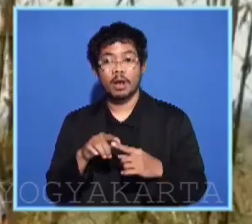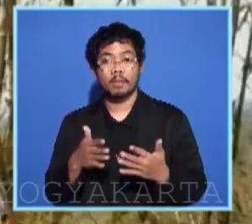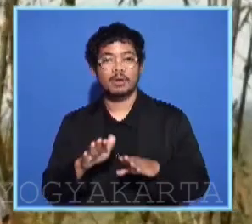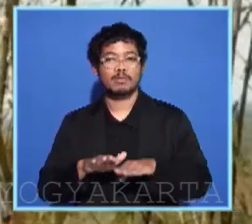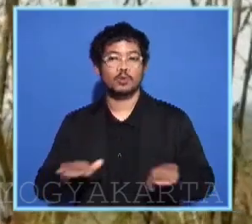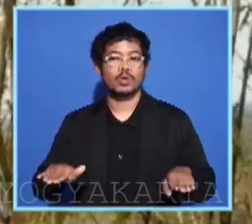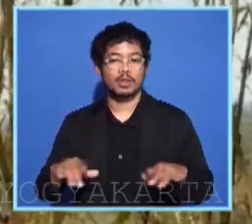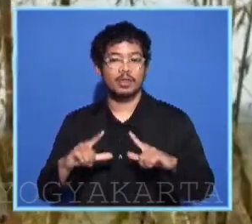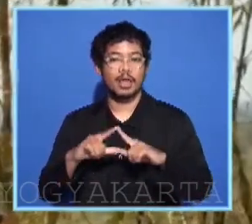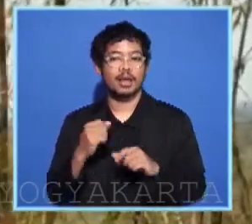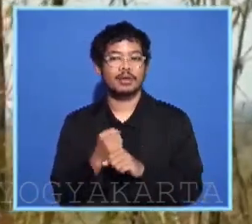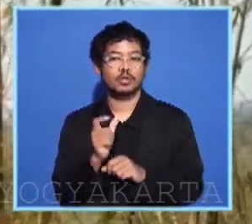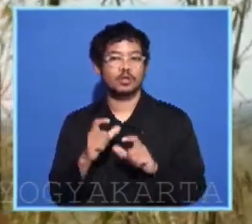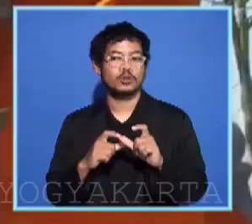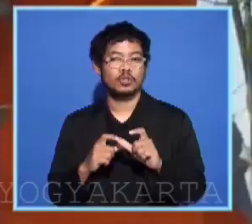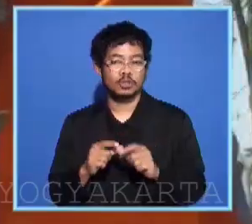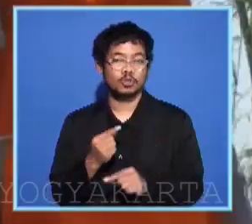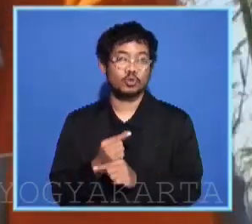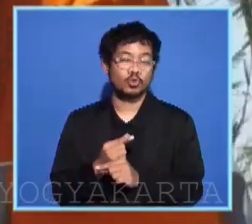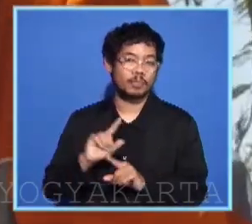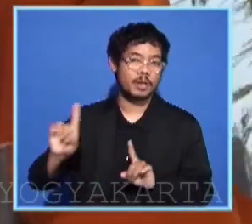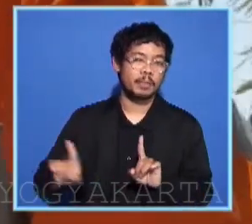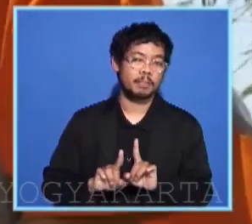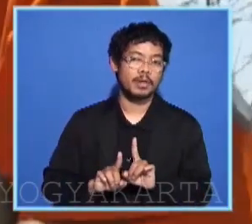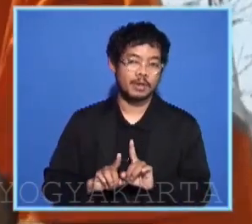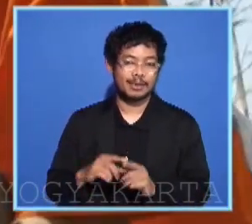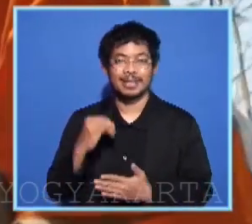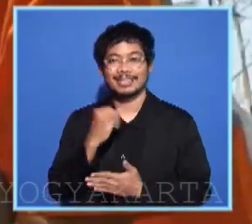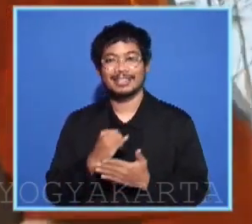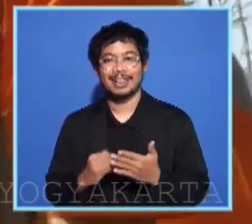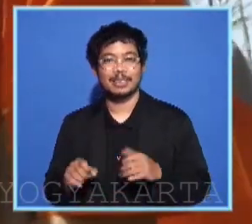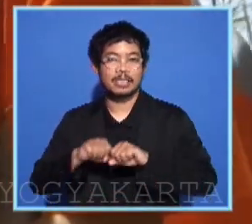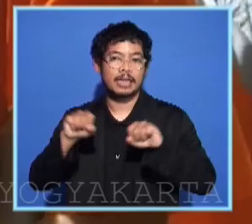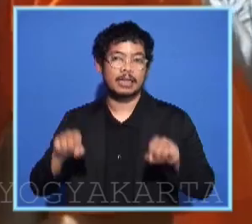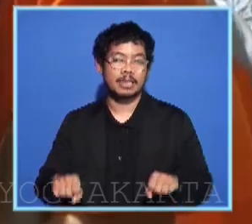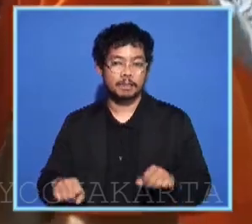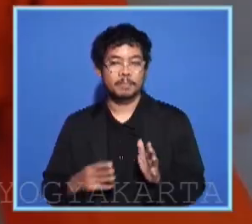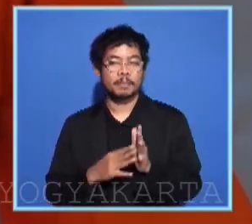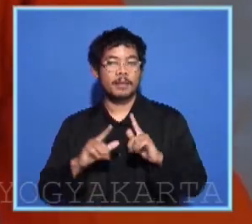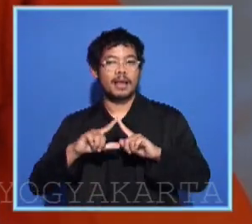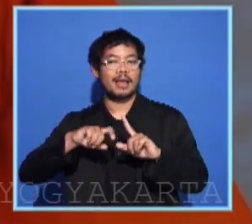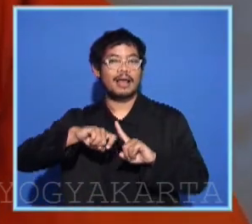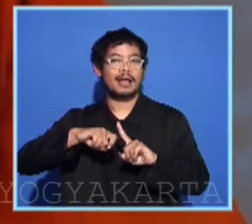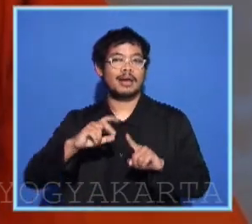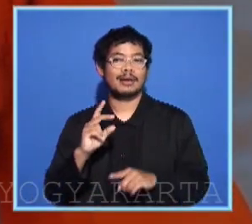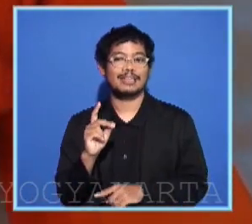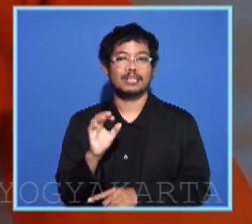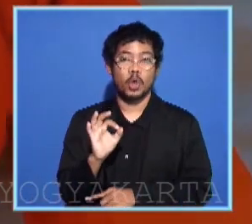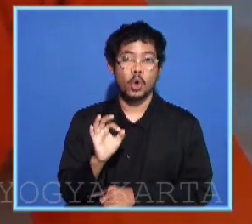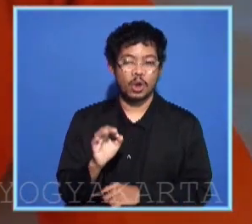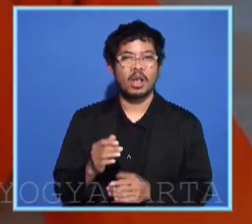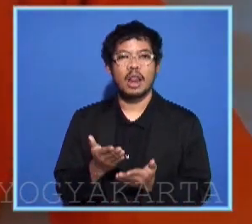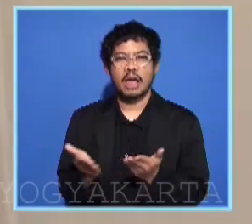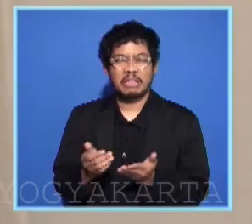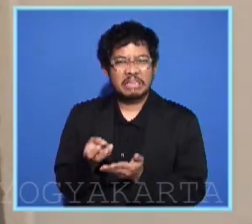Agus Prakosa dibantu guru pembimbing Sumarwan didesain dengan sistem makro dan menggunakan komponen sederhana sehingga mudah dalam perawatan